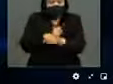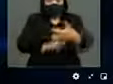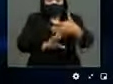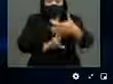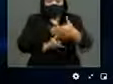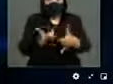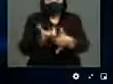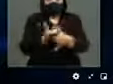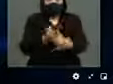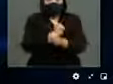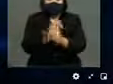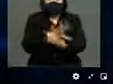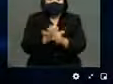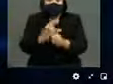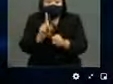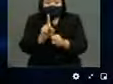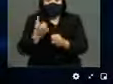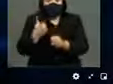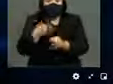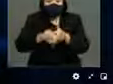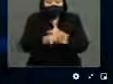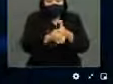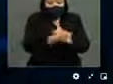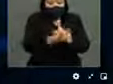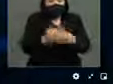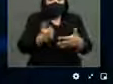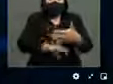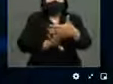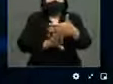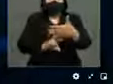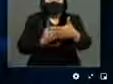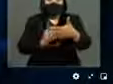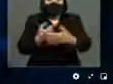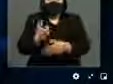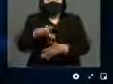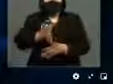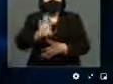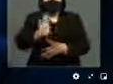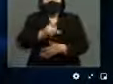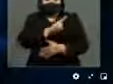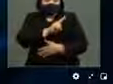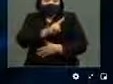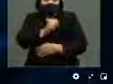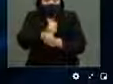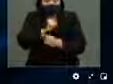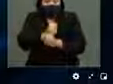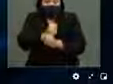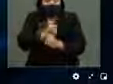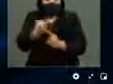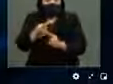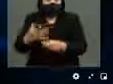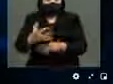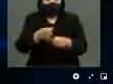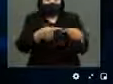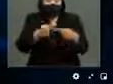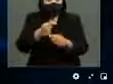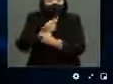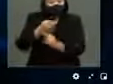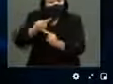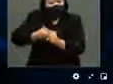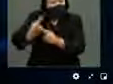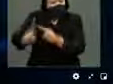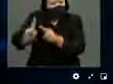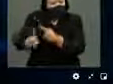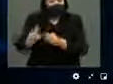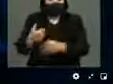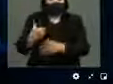วัคซีนสำหรับพื้นที่การระบาดและ8ติดตามบริษัทที่เป็นซับคอนแทคอีก11บริษัท11บริษัทเนี่ยถ้